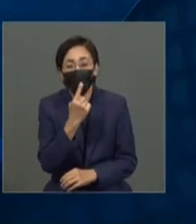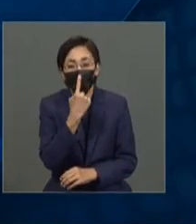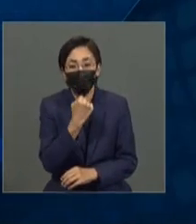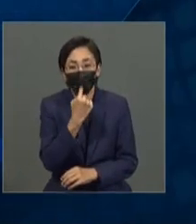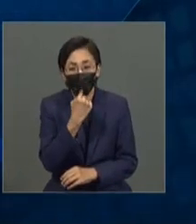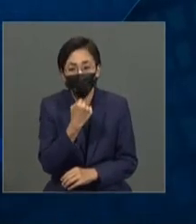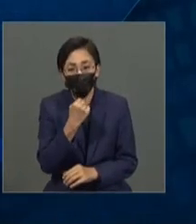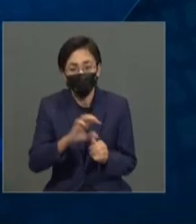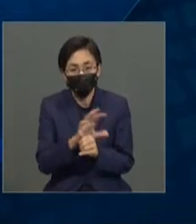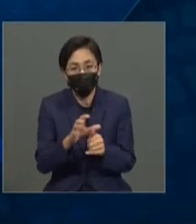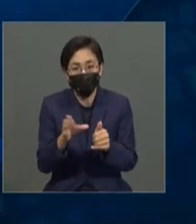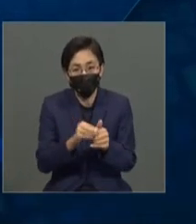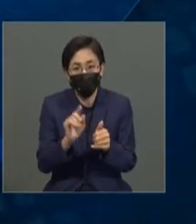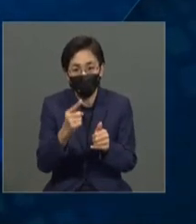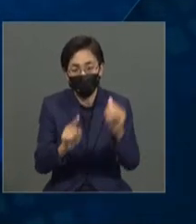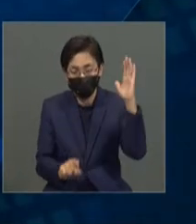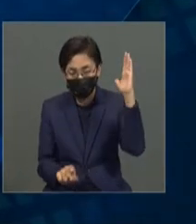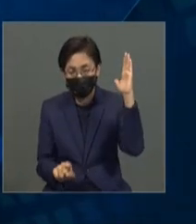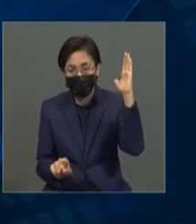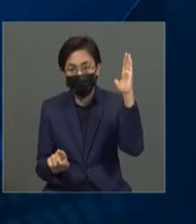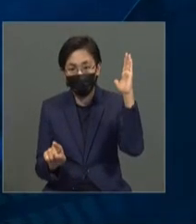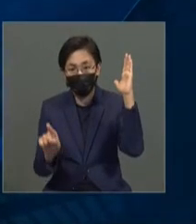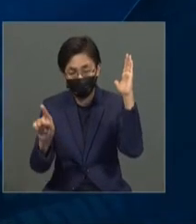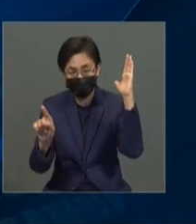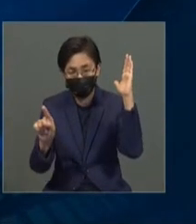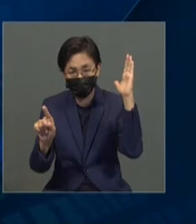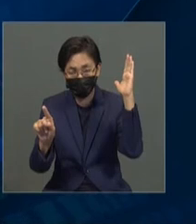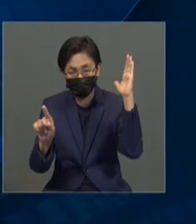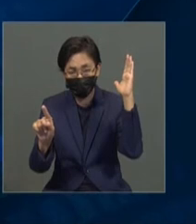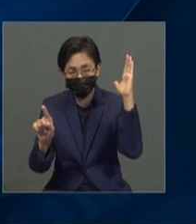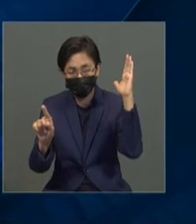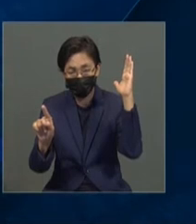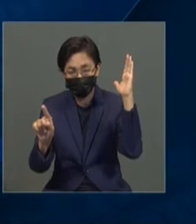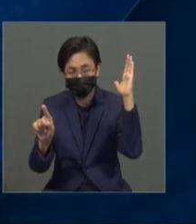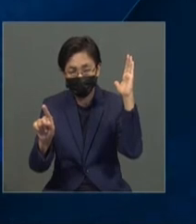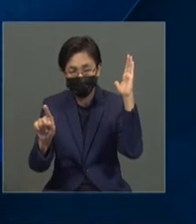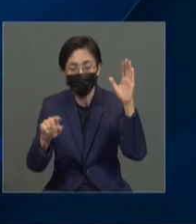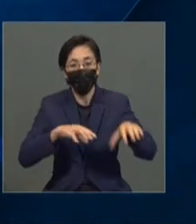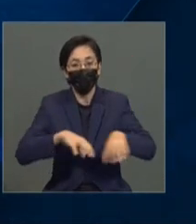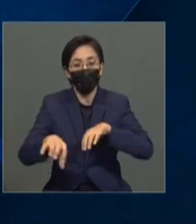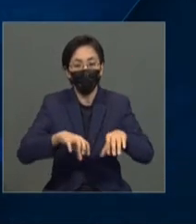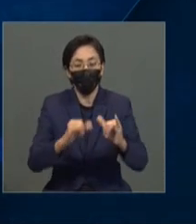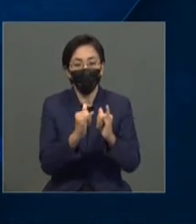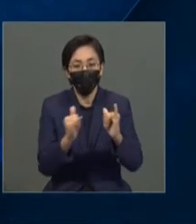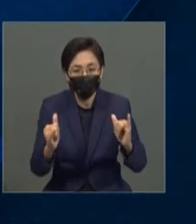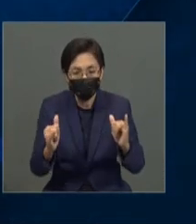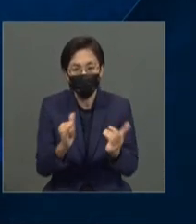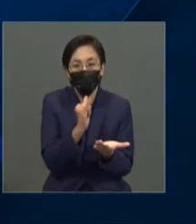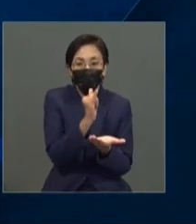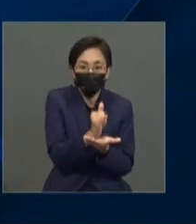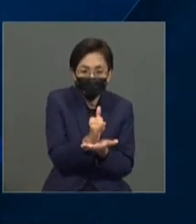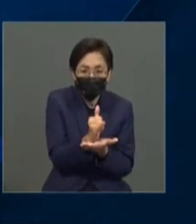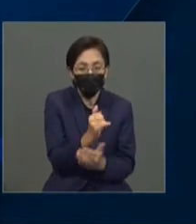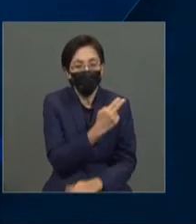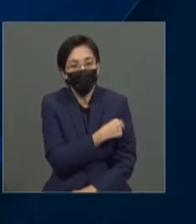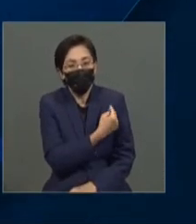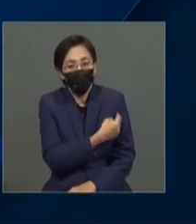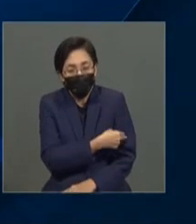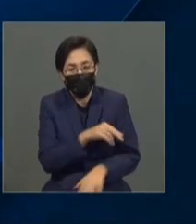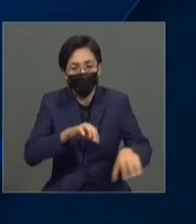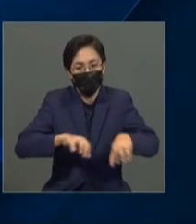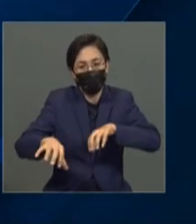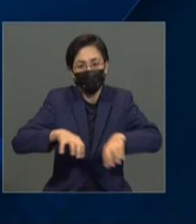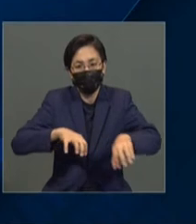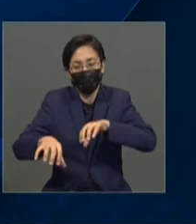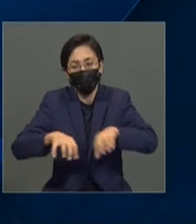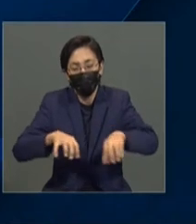งคือผู้ป่วยรายใหม่ยอดเชิดสูงขึ้นท่านจะเห็นว่าการบริหารจัดการเตียงหรือระบบสาธารณสุขที่จะ